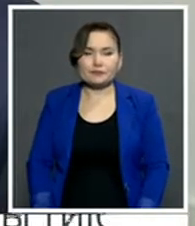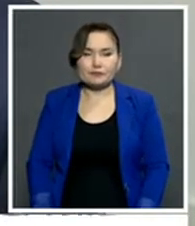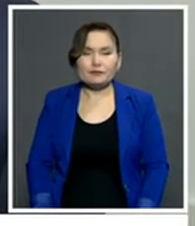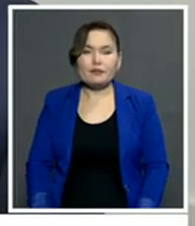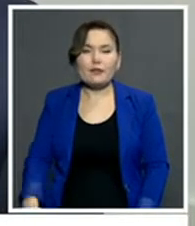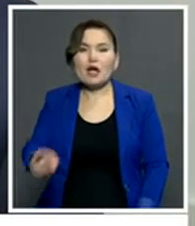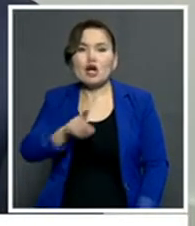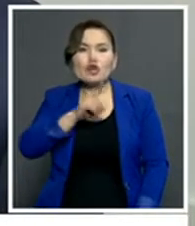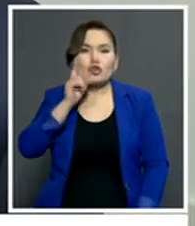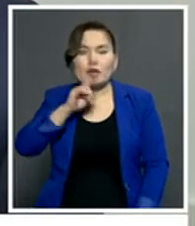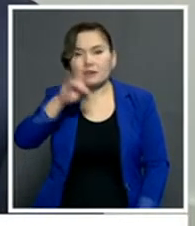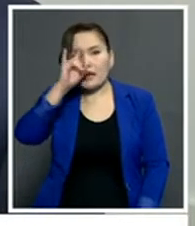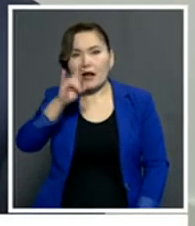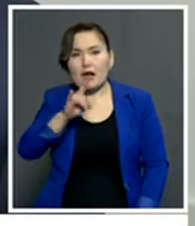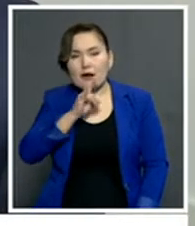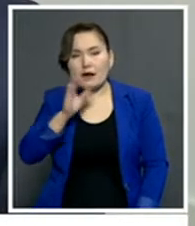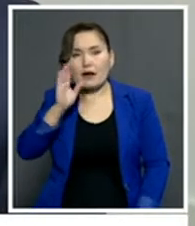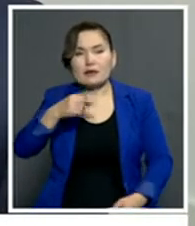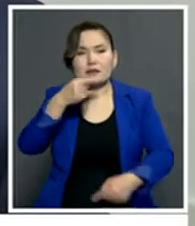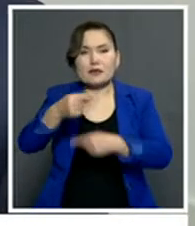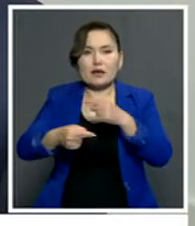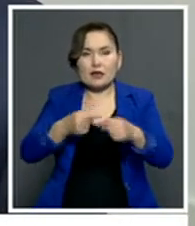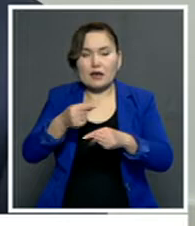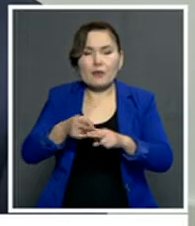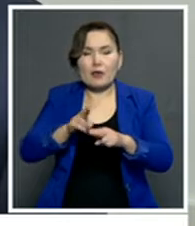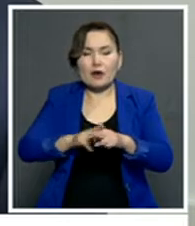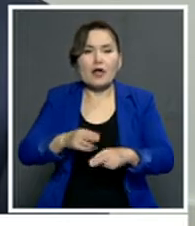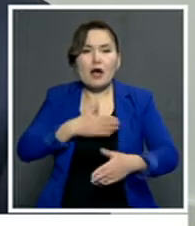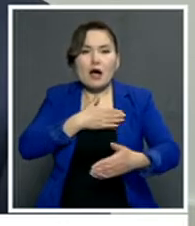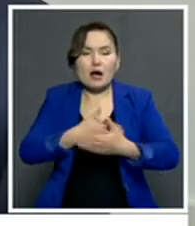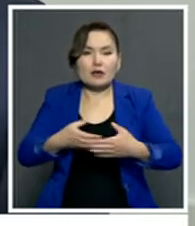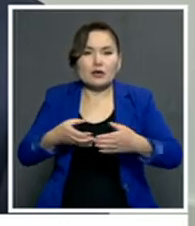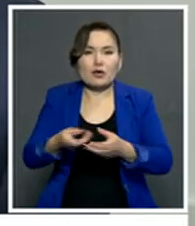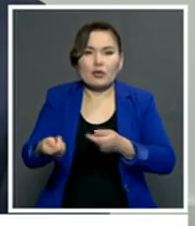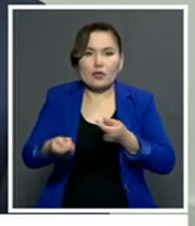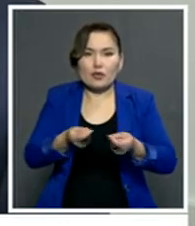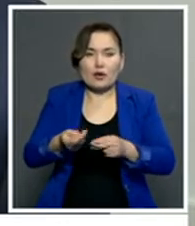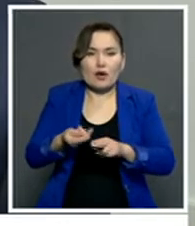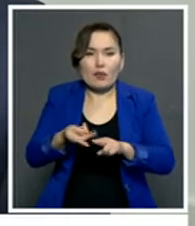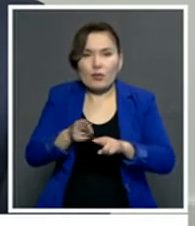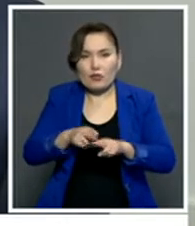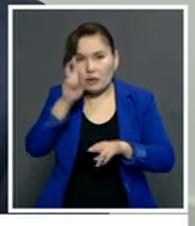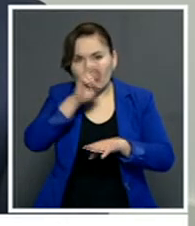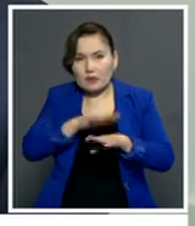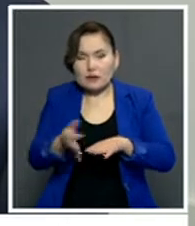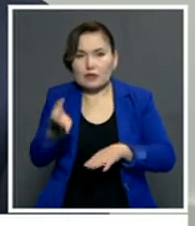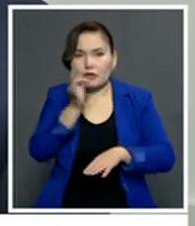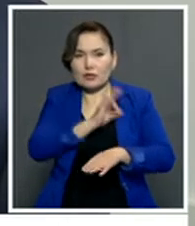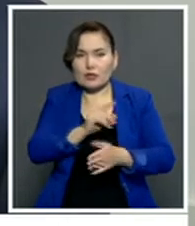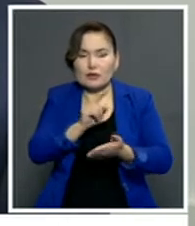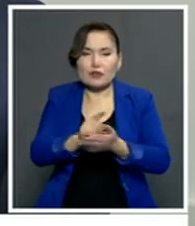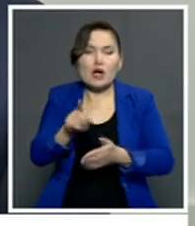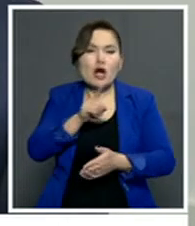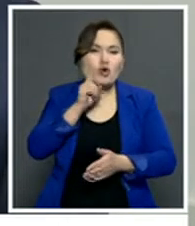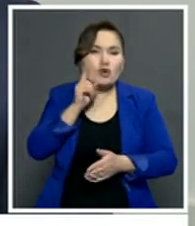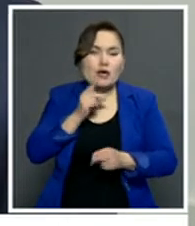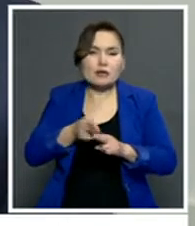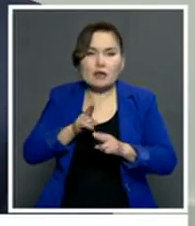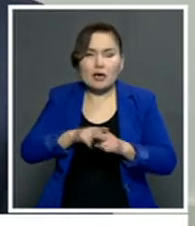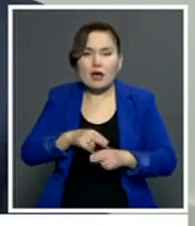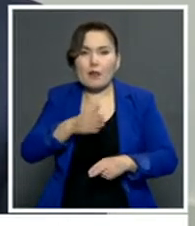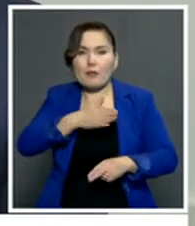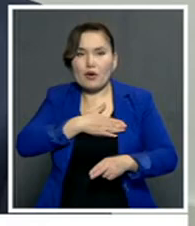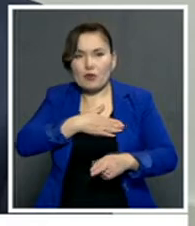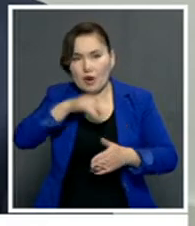Жастар еліміздің негізгі қозғаушы күші, білім, инновация көшіне ілесуші, оның пайдасын елге әкелуші де солар. Дегенмен жастар еліміздің материалдық және